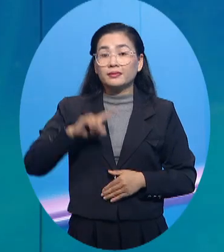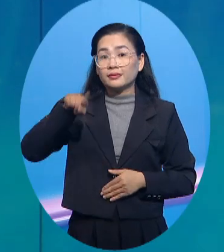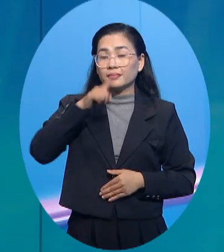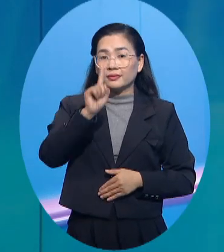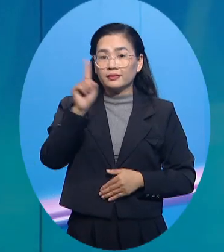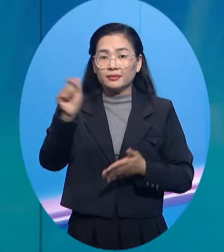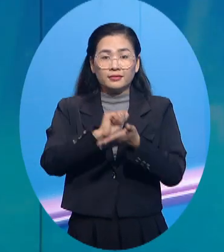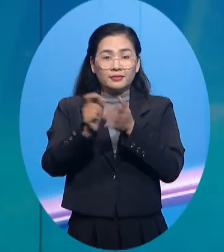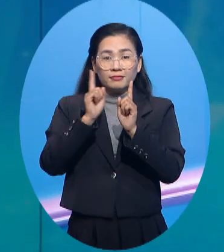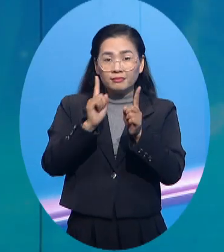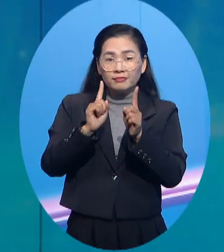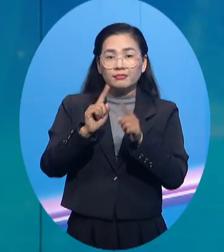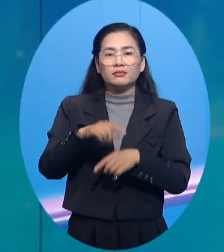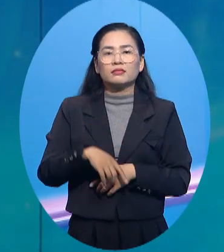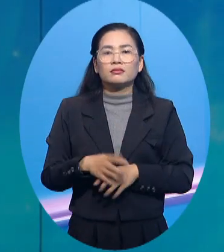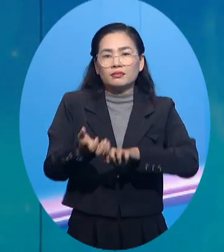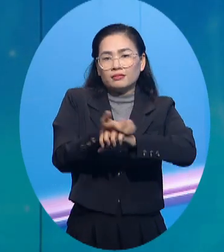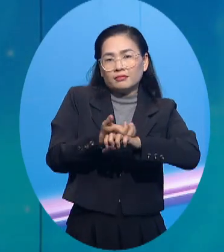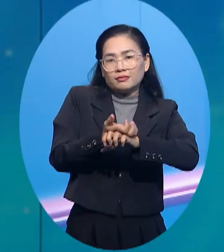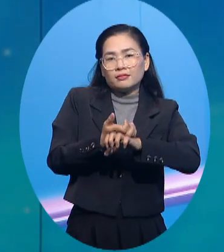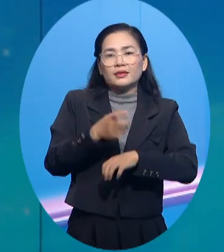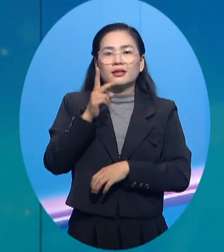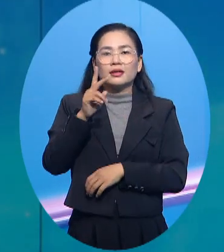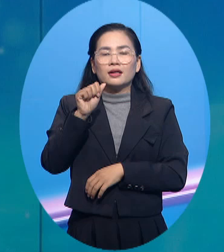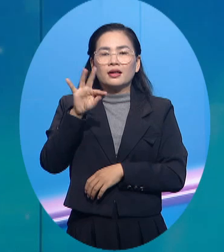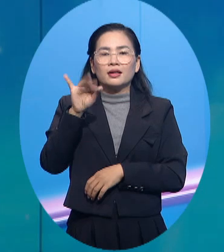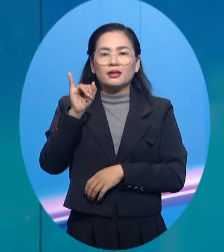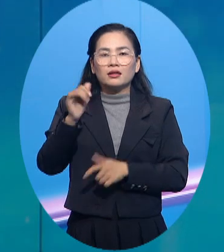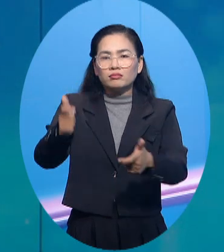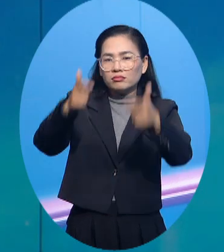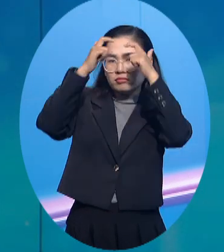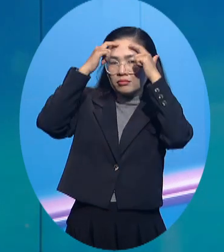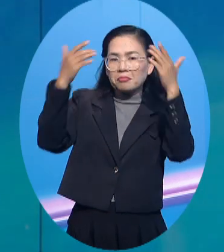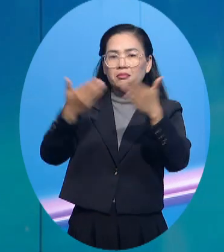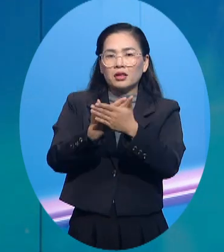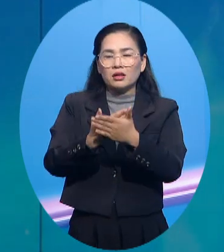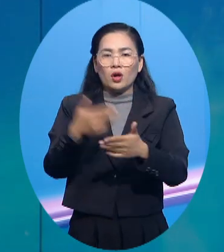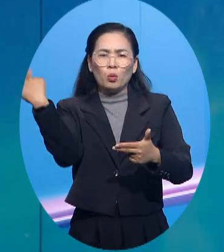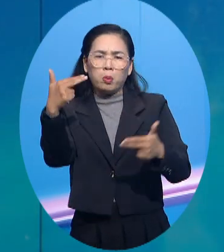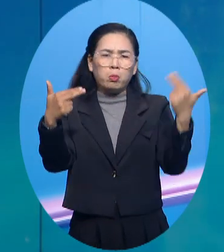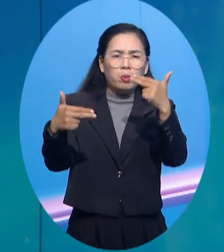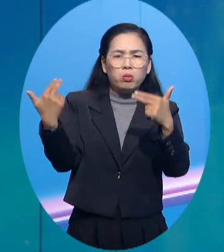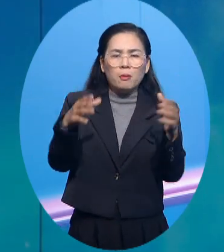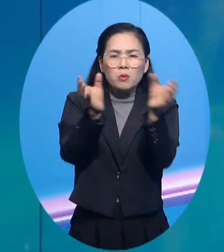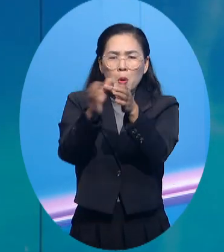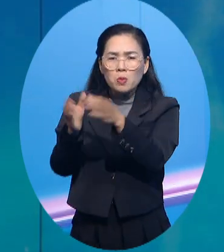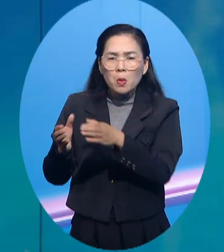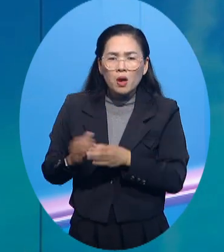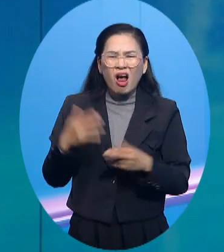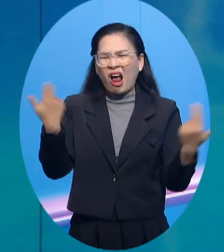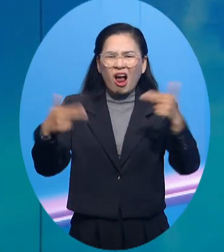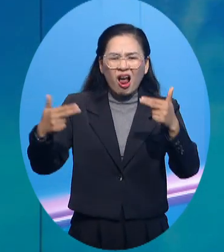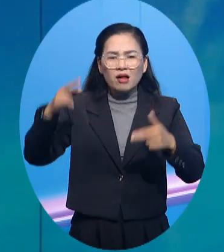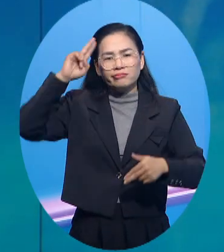Hôm 11 tháng 11, cùng ngày Haiti bổ nhiệm thủ tướng mới, nhiều cuộc đấu súng đã nổ ra giữa cảnh sát và các băng đảng tại thủ đô